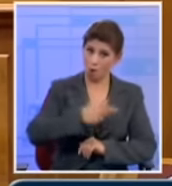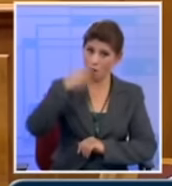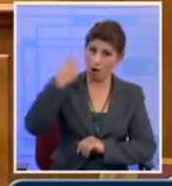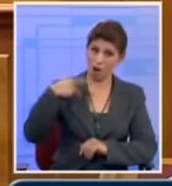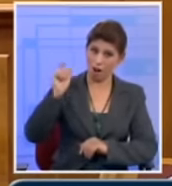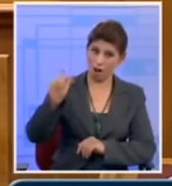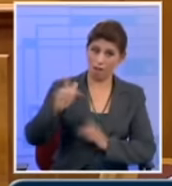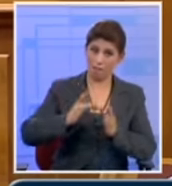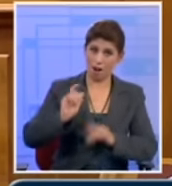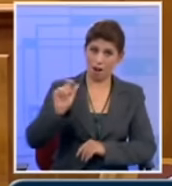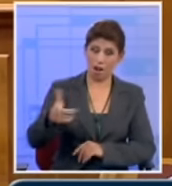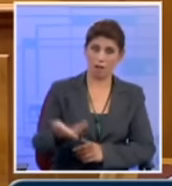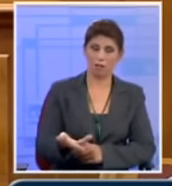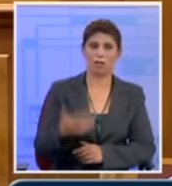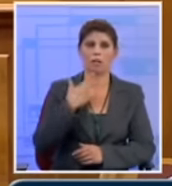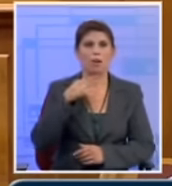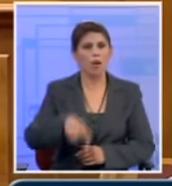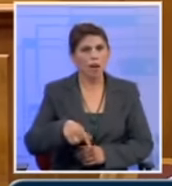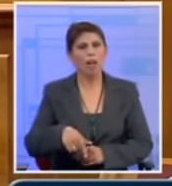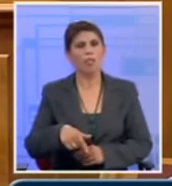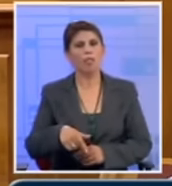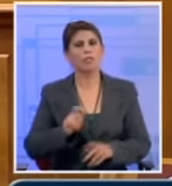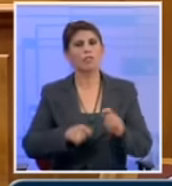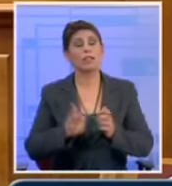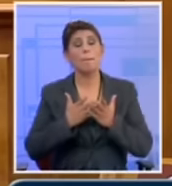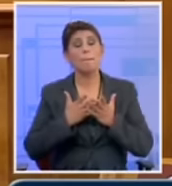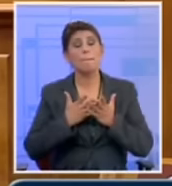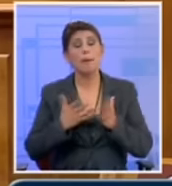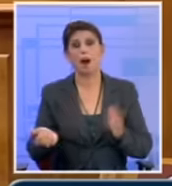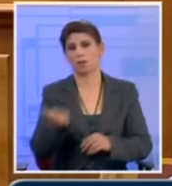Διότι εδώ διαπράτεται ένα μεγάλο σφάλμα.